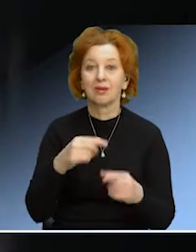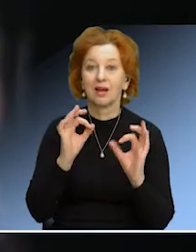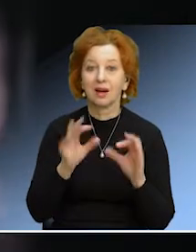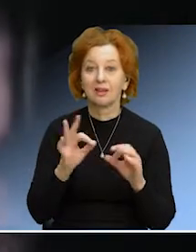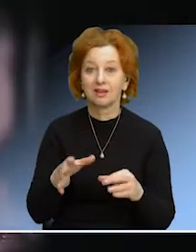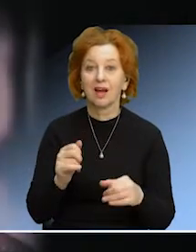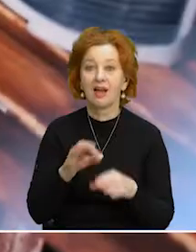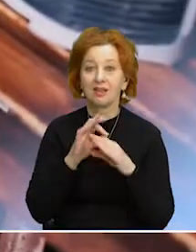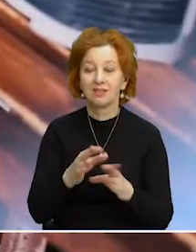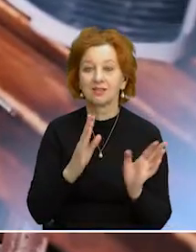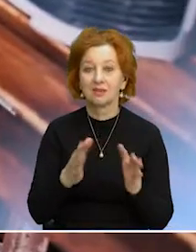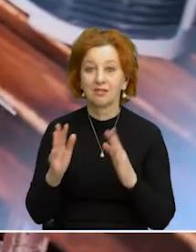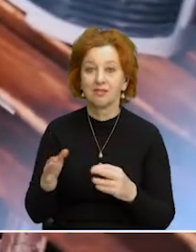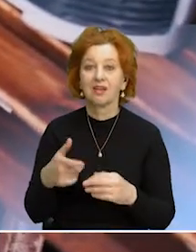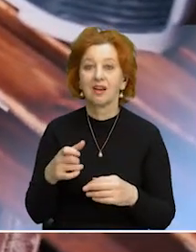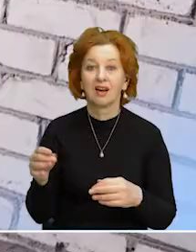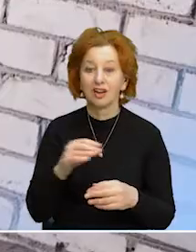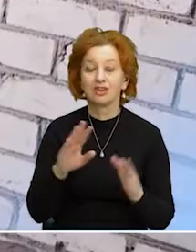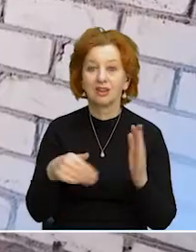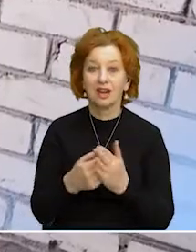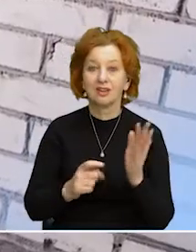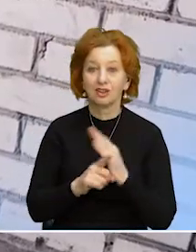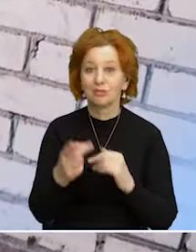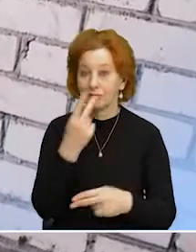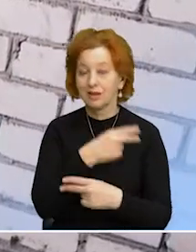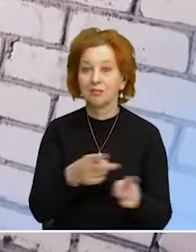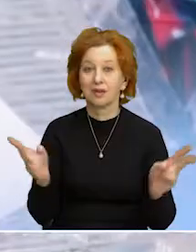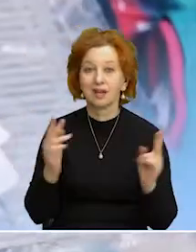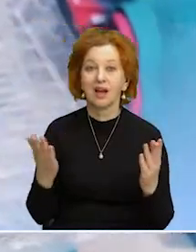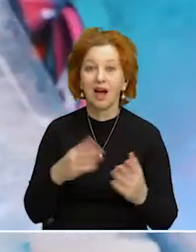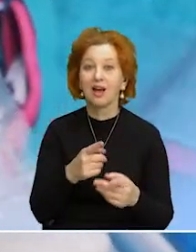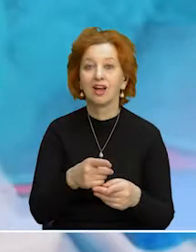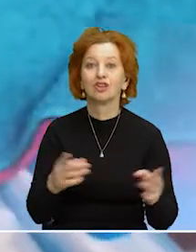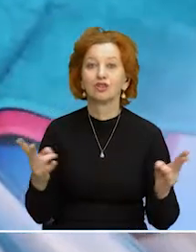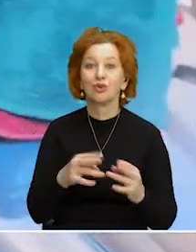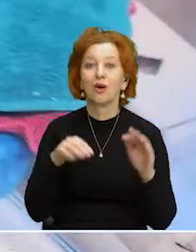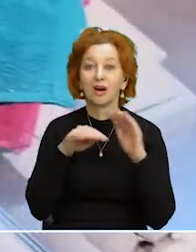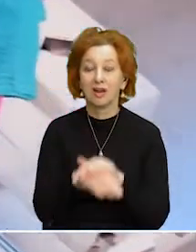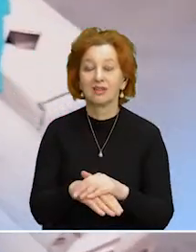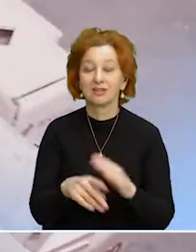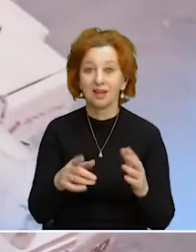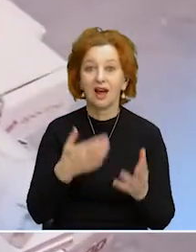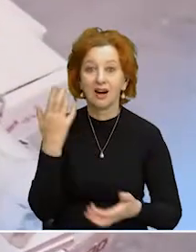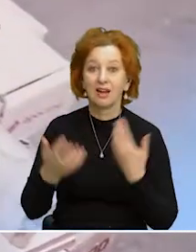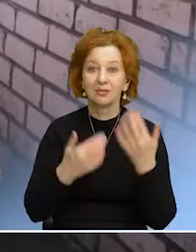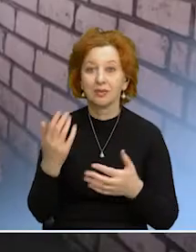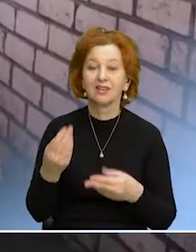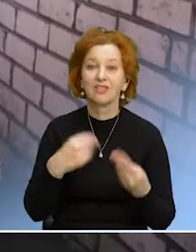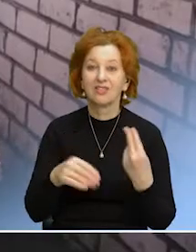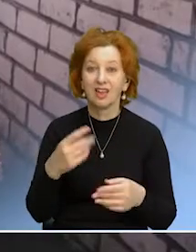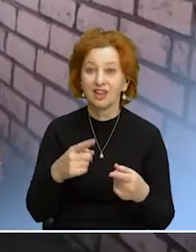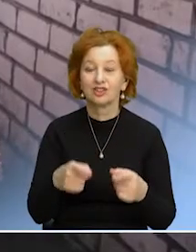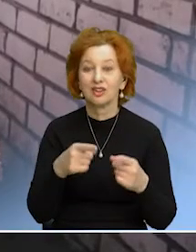мы расскажем, как навести порядок в гараже. Для начала осмотритесь, какие предметы тут хранятся. Разберите